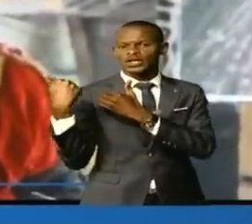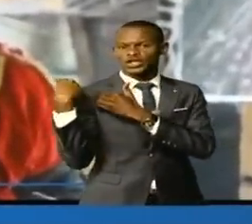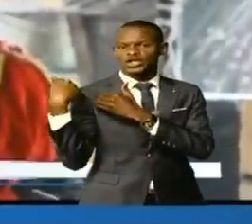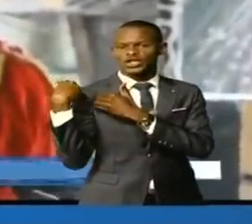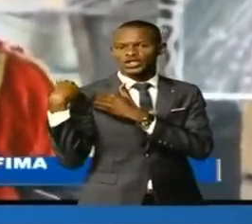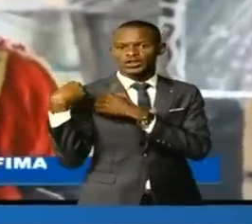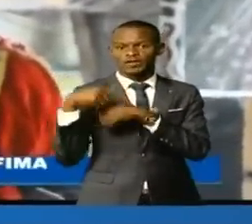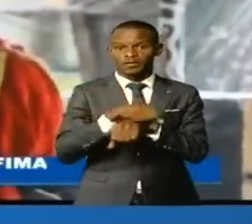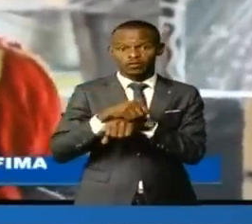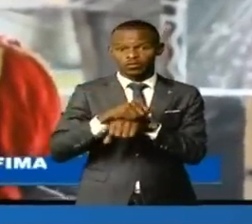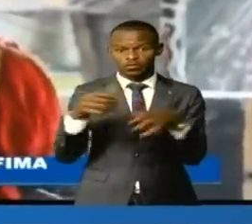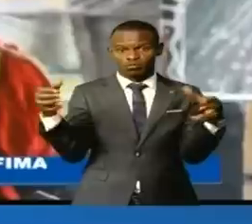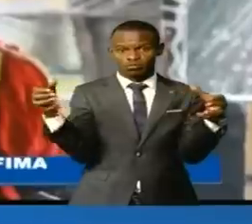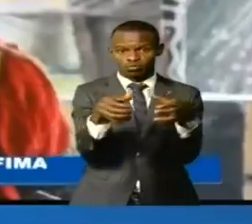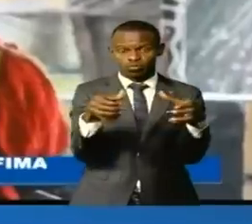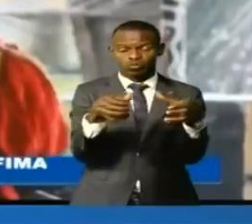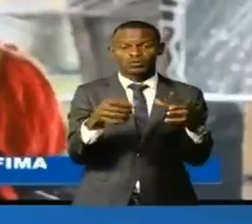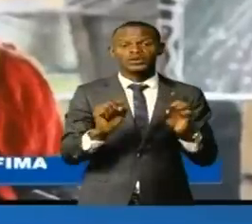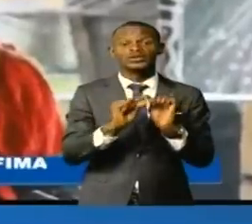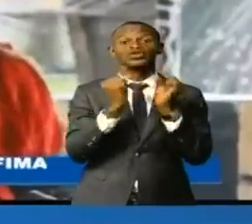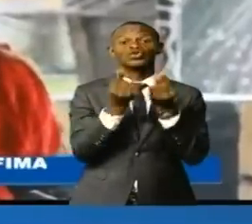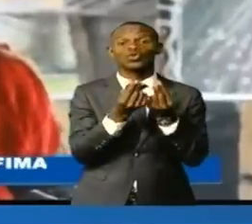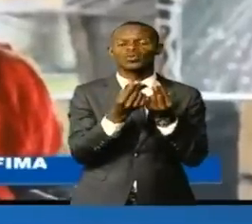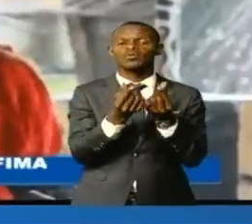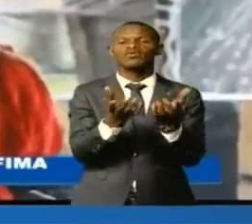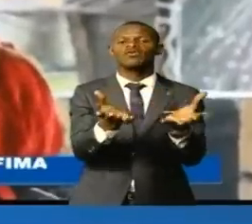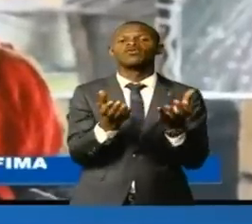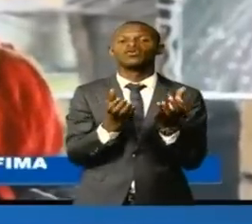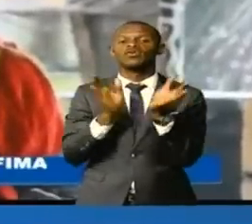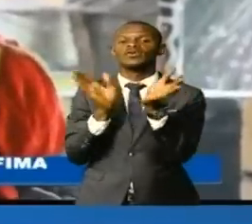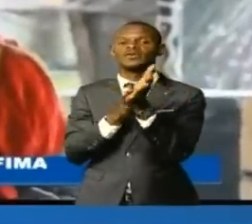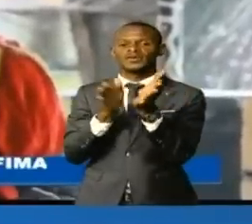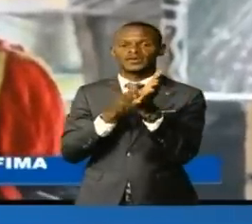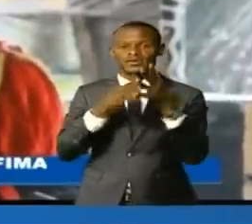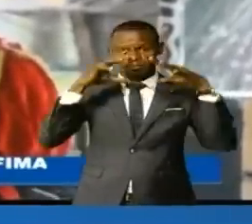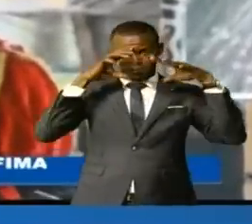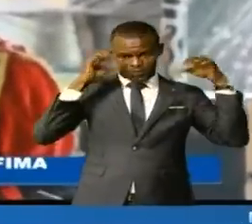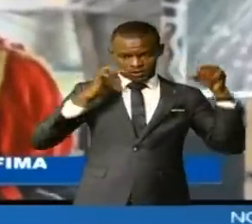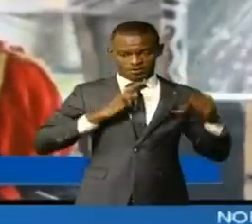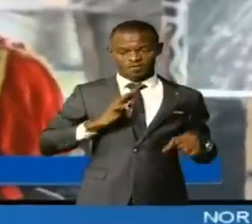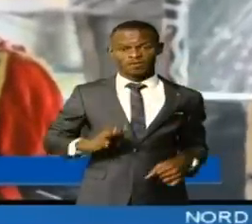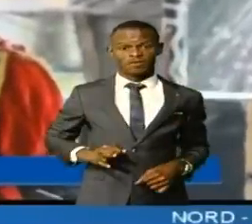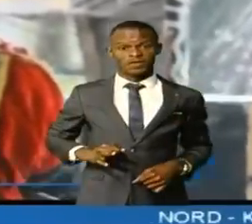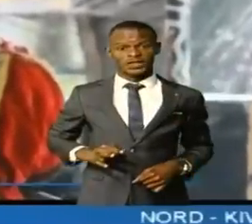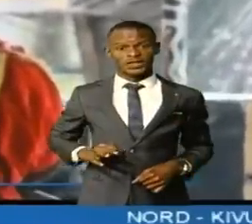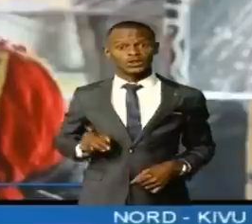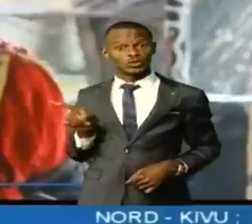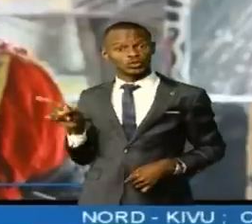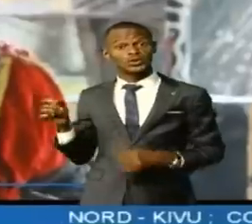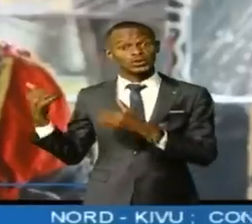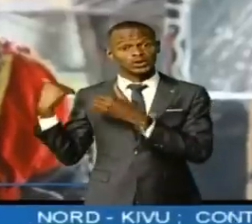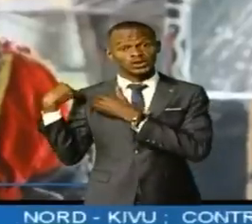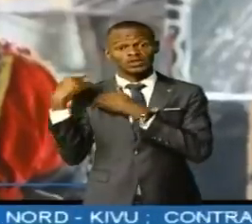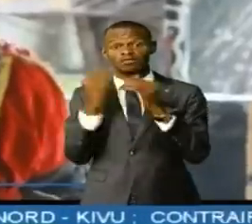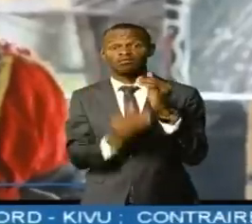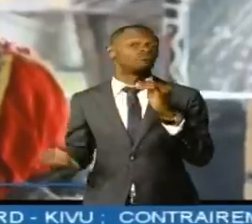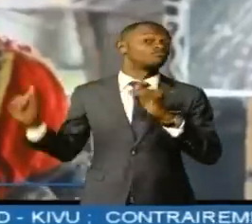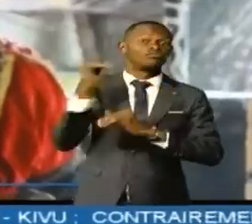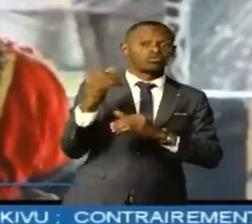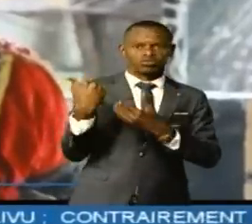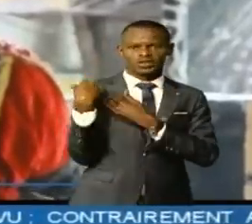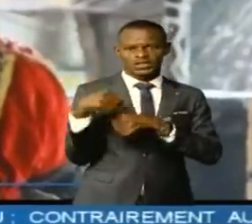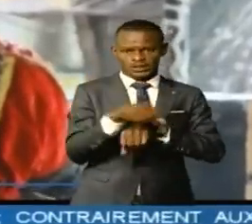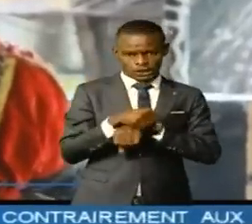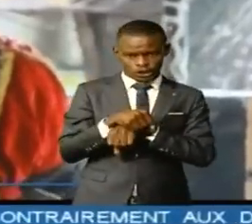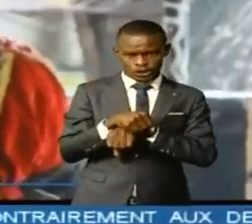la République et président d'honneur de chef coutumier de la RDC, son Excellence Tshisekedi Tshilombo Félix Antoine, de leur